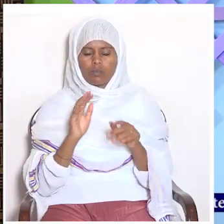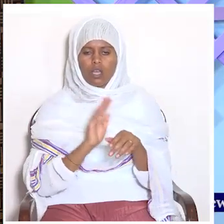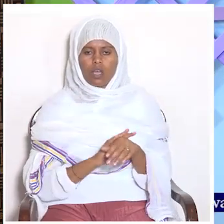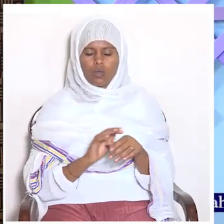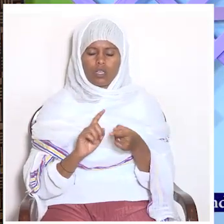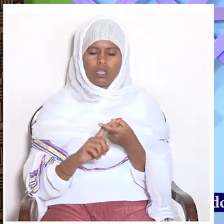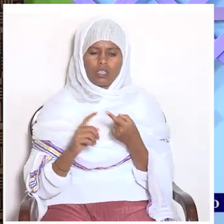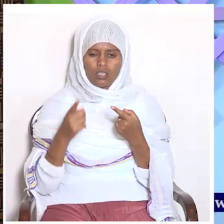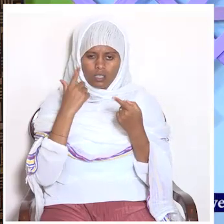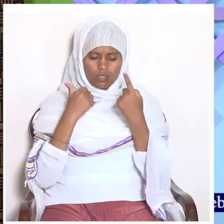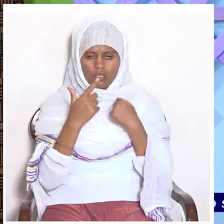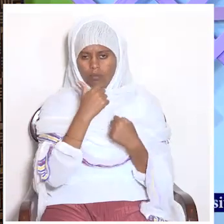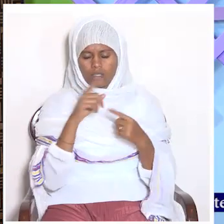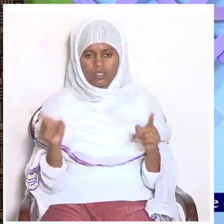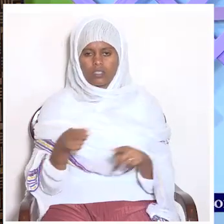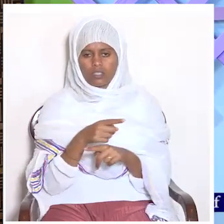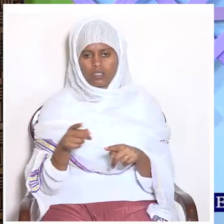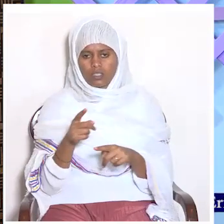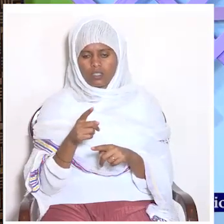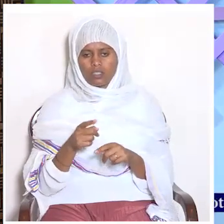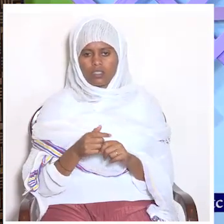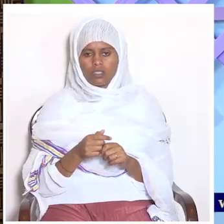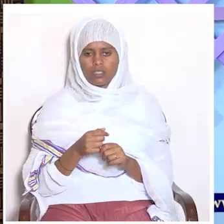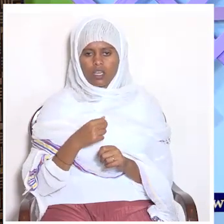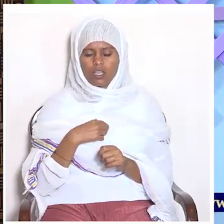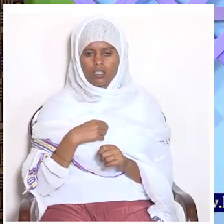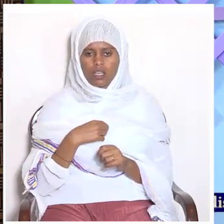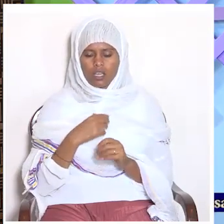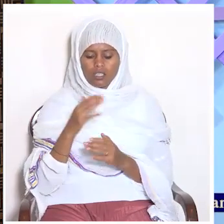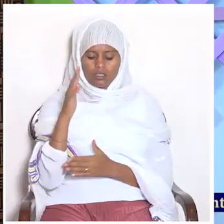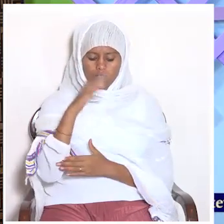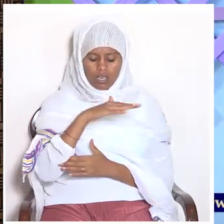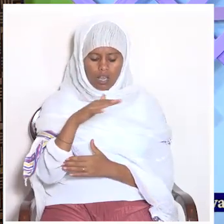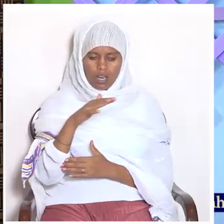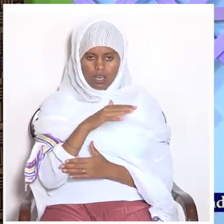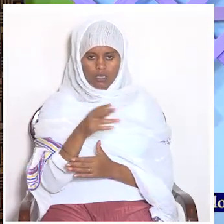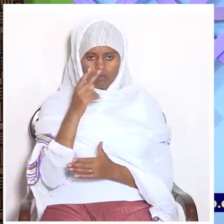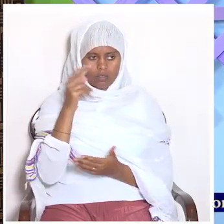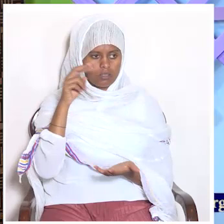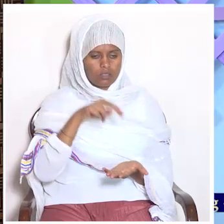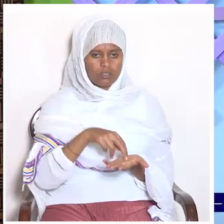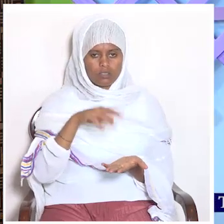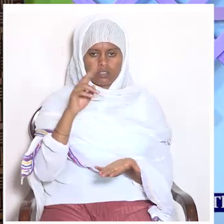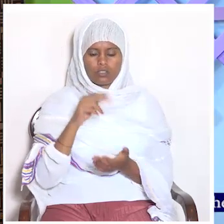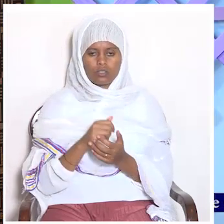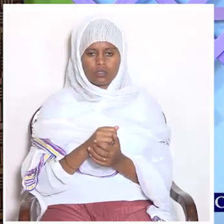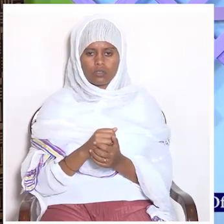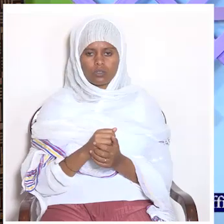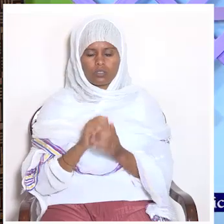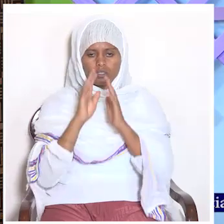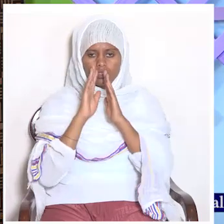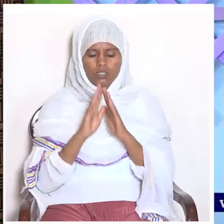ስለ ዝነበረት ሓወየ ሓወየ ኢላ ክእቲ ዘውር ፅላል ንሃታ ኣፅለሎ እሞ ብር ኢሉ